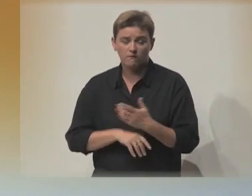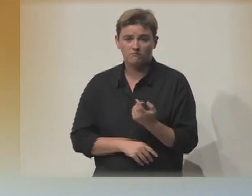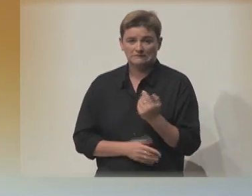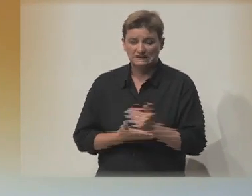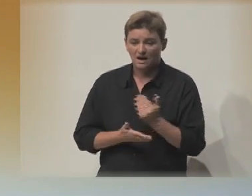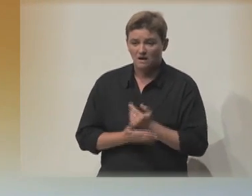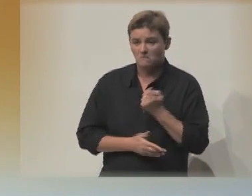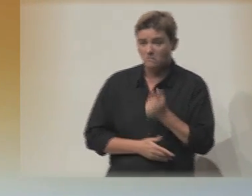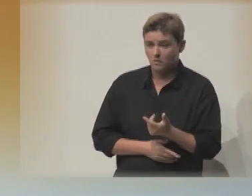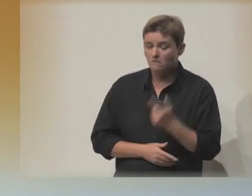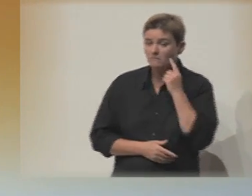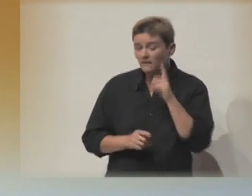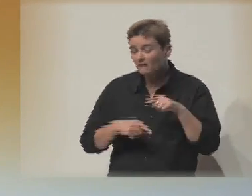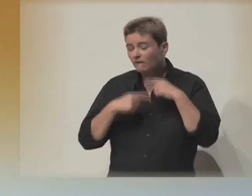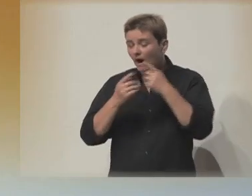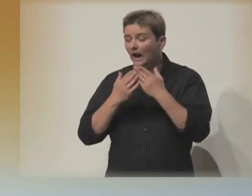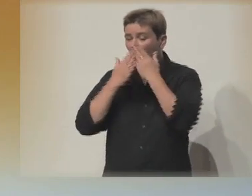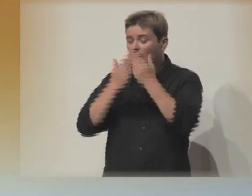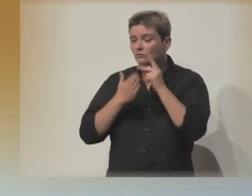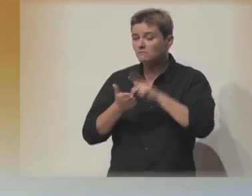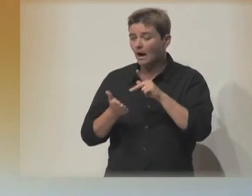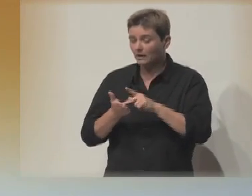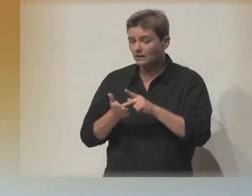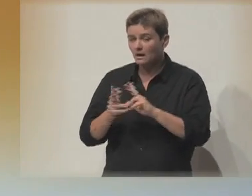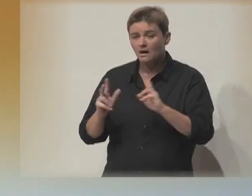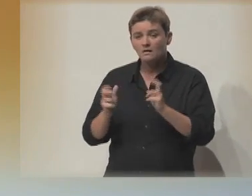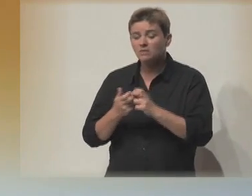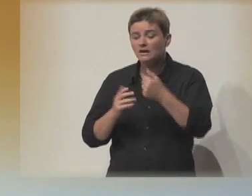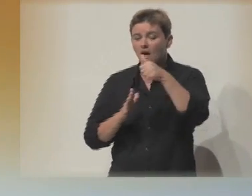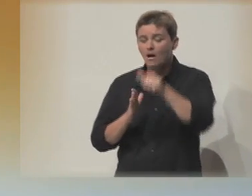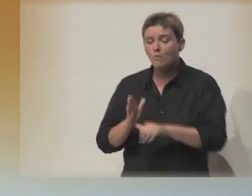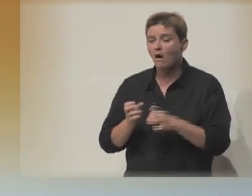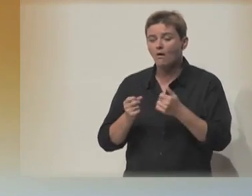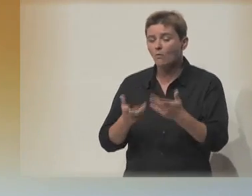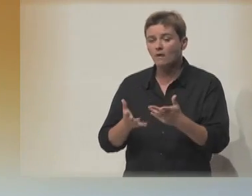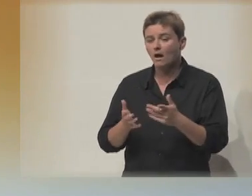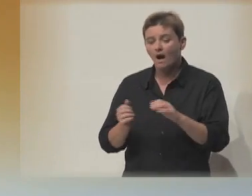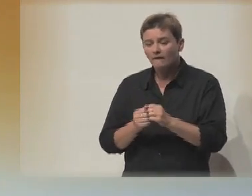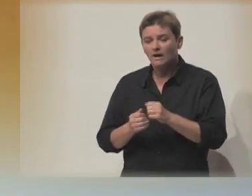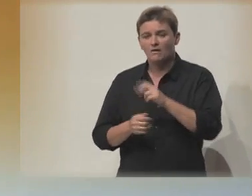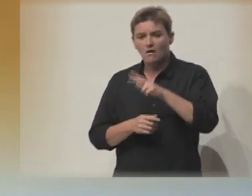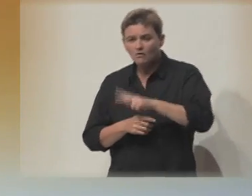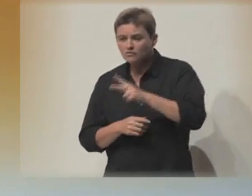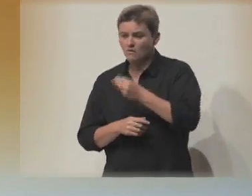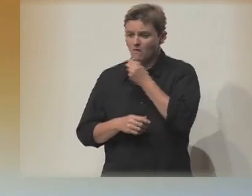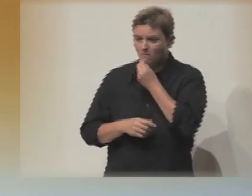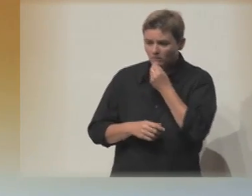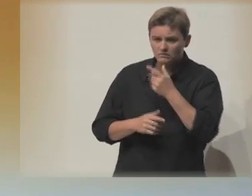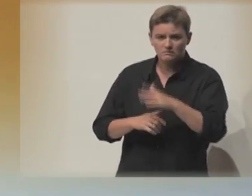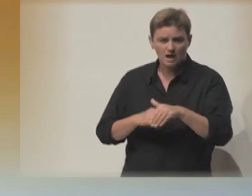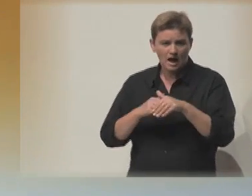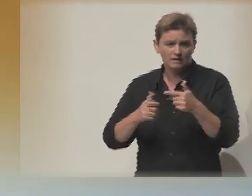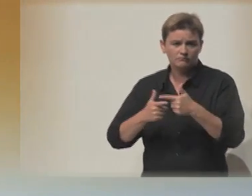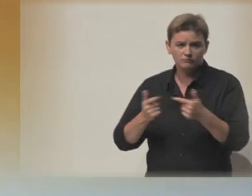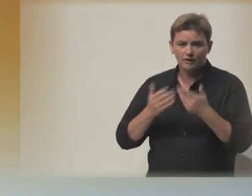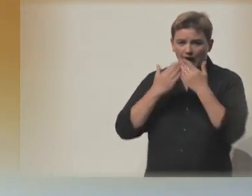ça coûte un mois d'études à Paris avec le logement, avec la nourriture, avec le minimum d'aide qu'il faut apporter pour faire